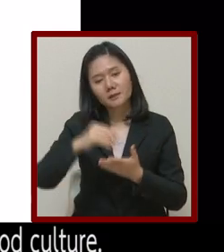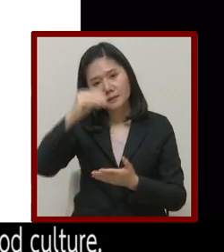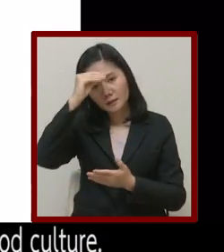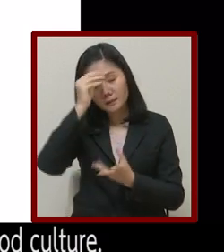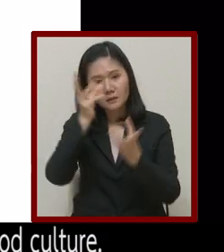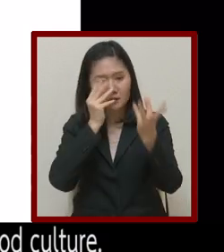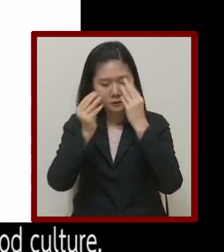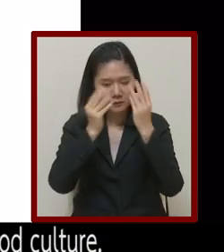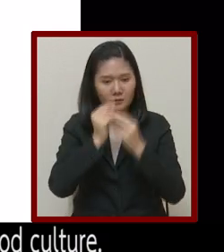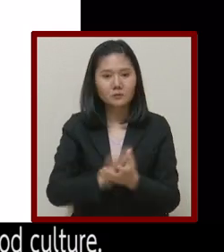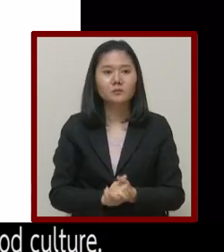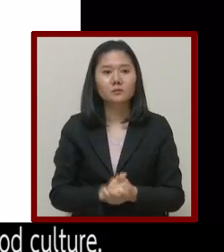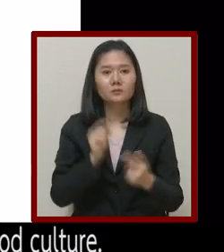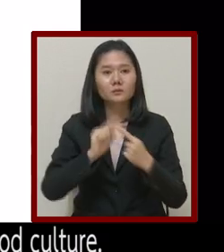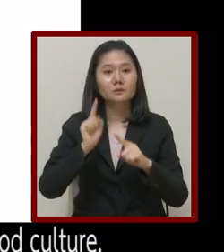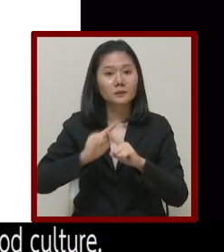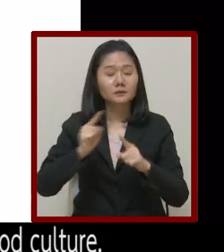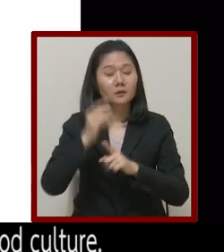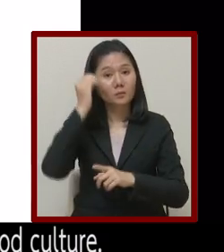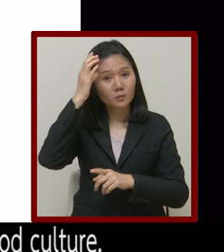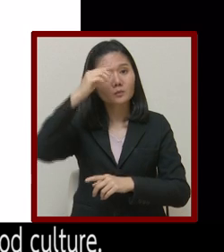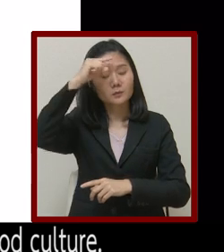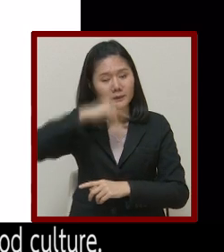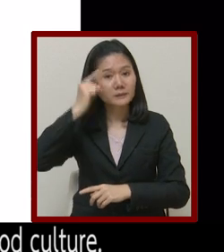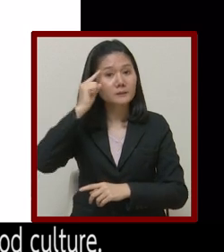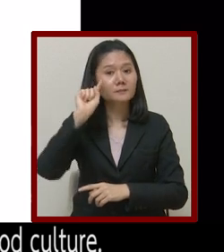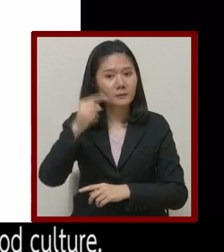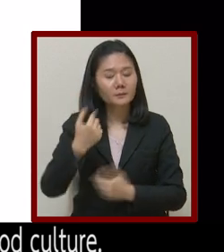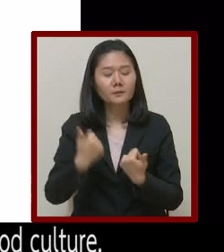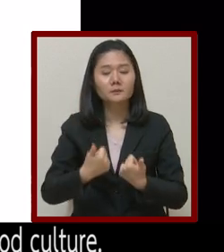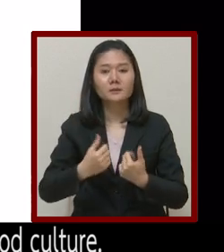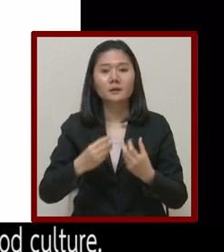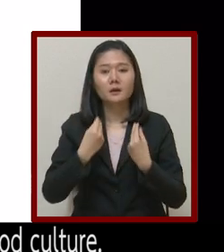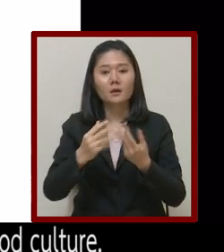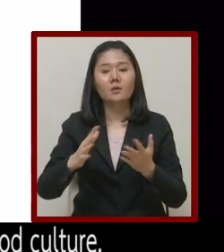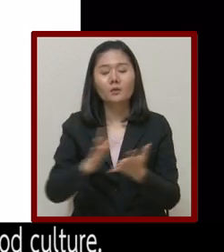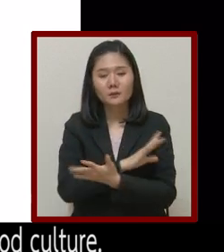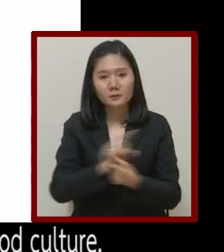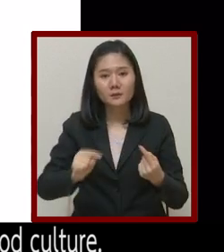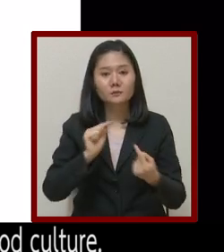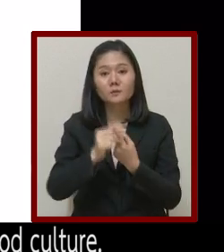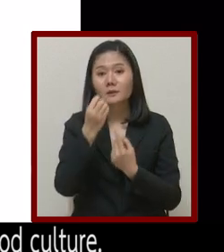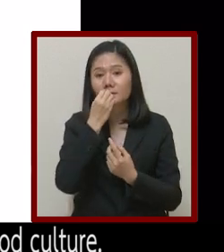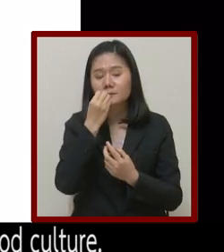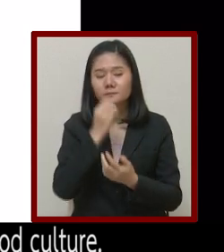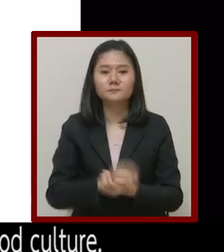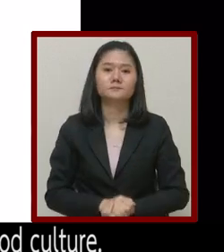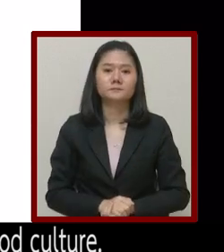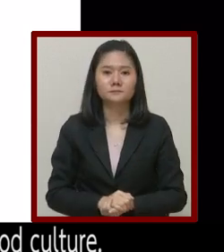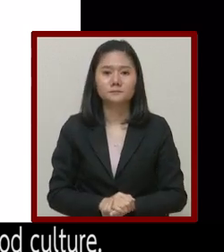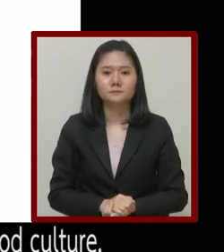าเรียนรู้ความมหัศจรรย์แห่งภูมิปัญญาไทยที่สร้างสรรค์จันโลงวัฒนธรรมด้านอาหารสมุนไพร